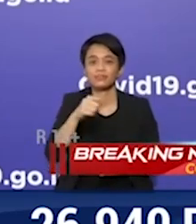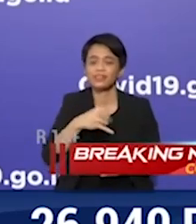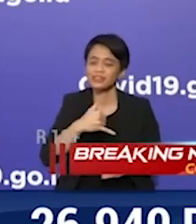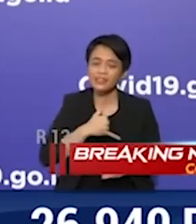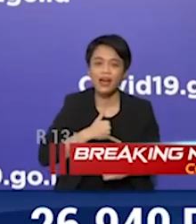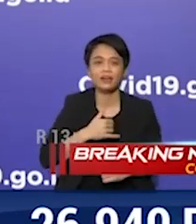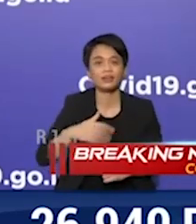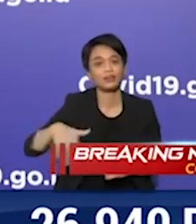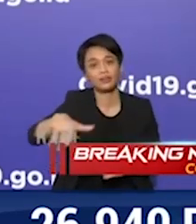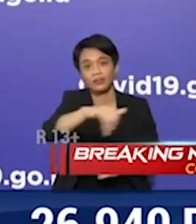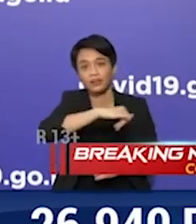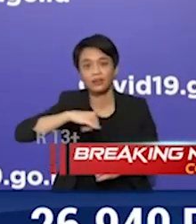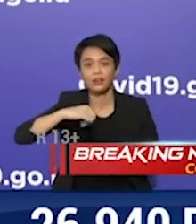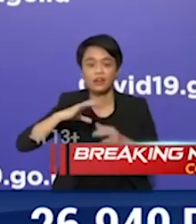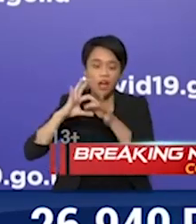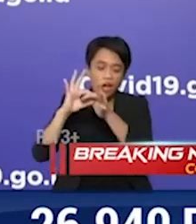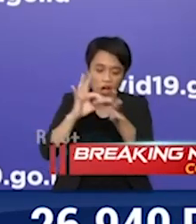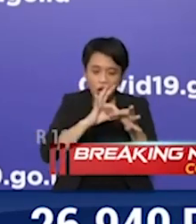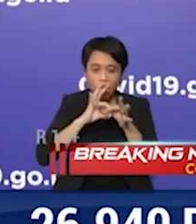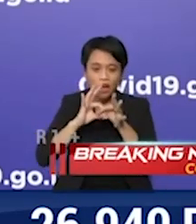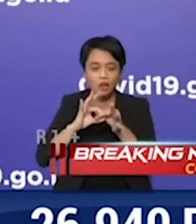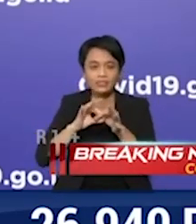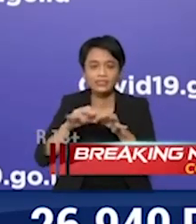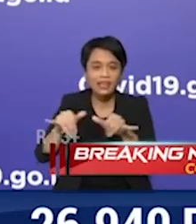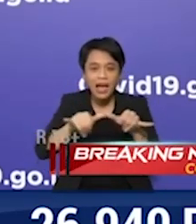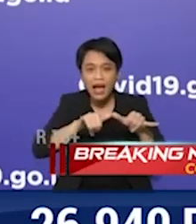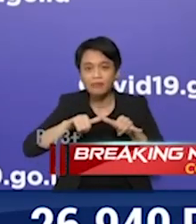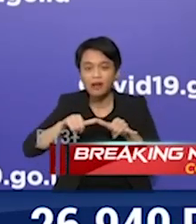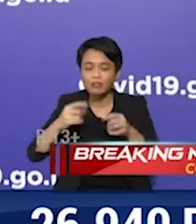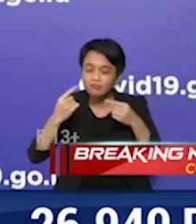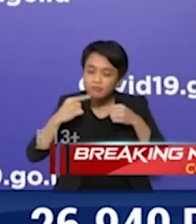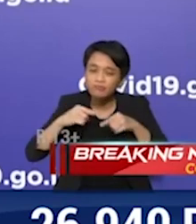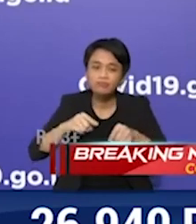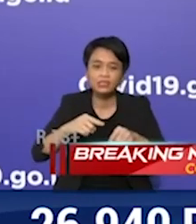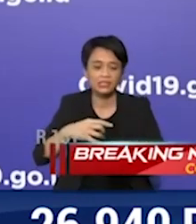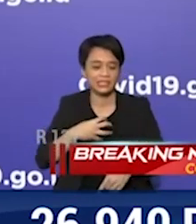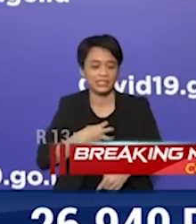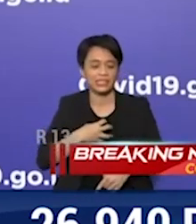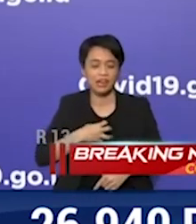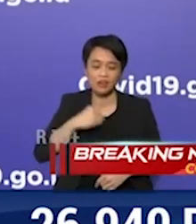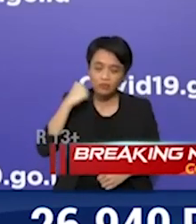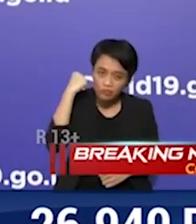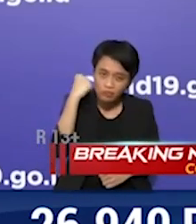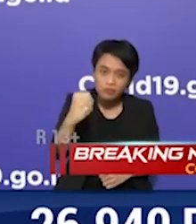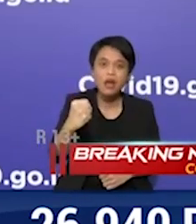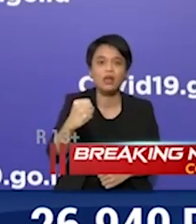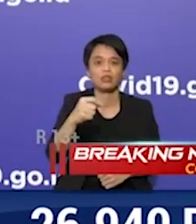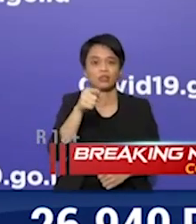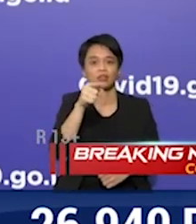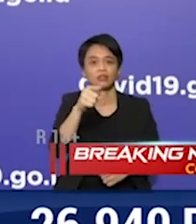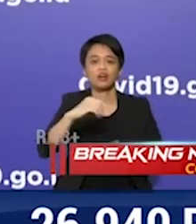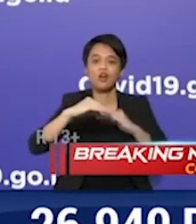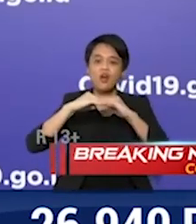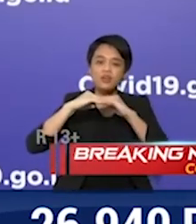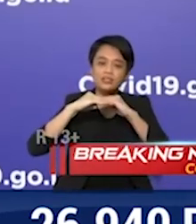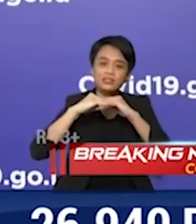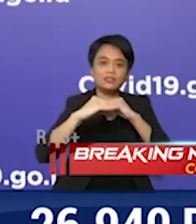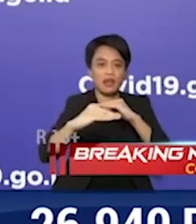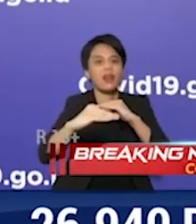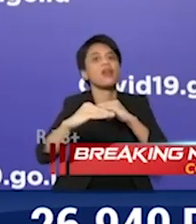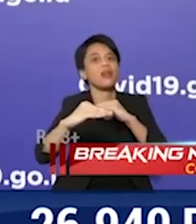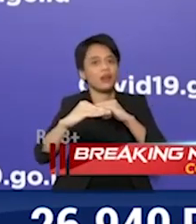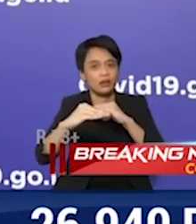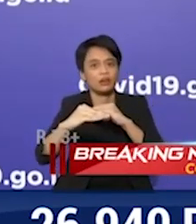kegotongroyongan dengan kebersamaan dengan tekad yang bulat dengan konsistensi kita